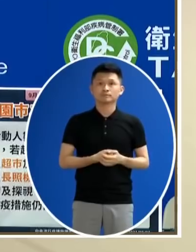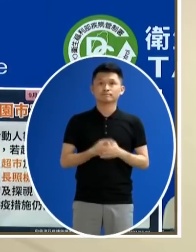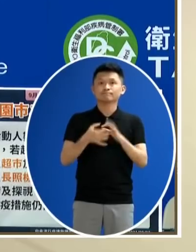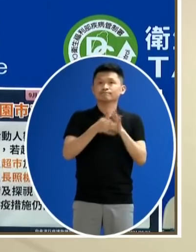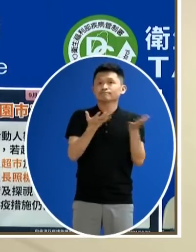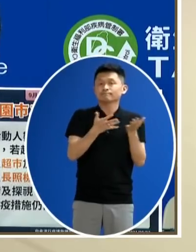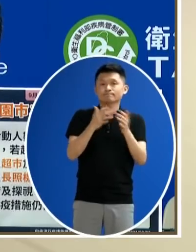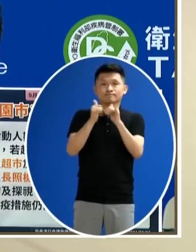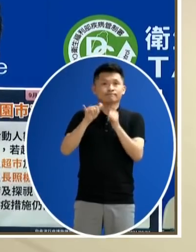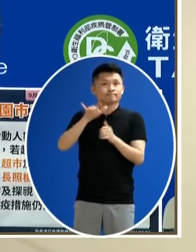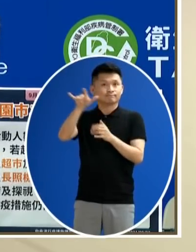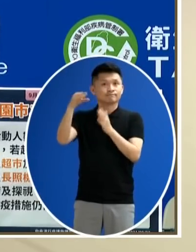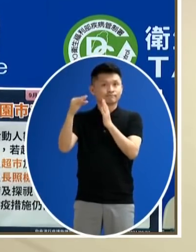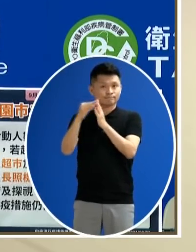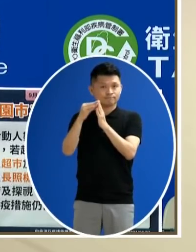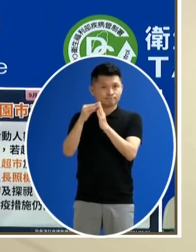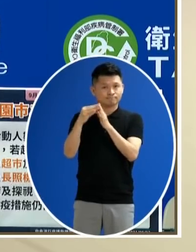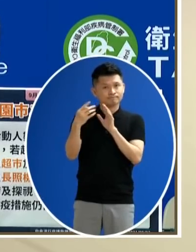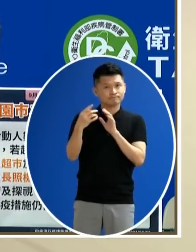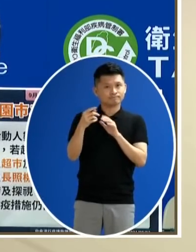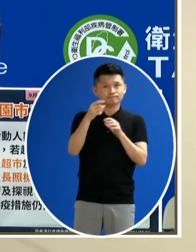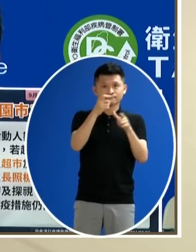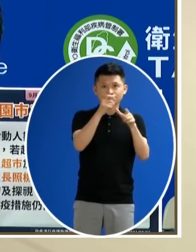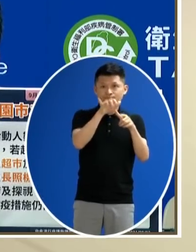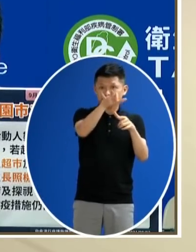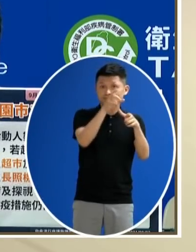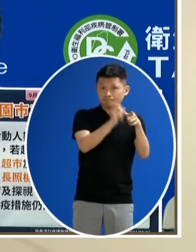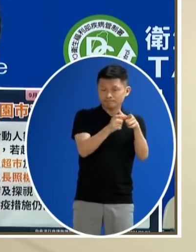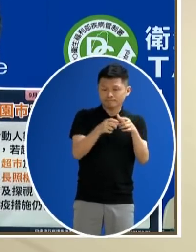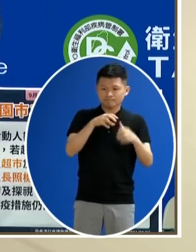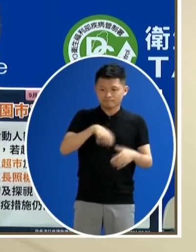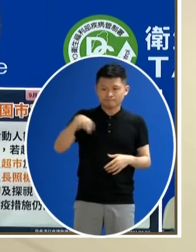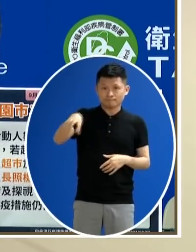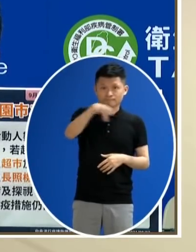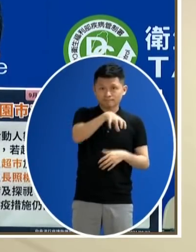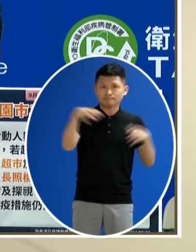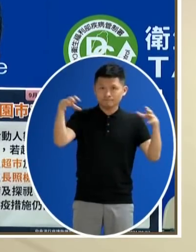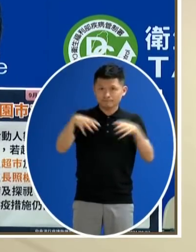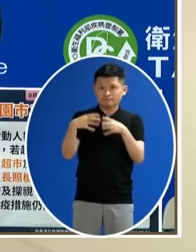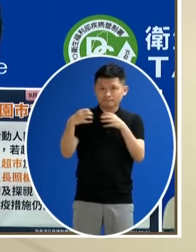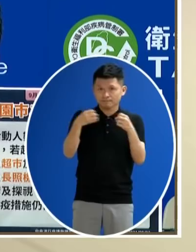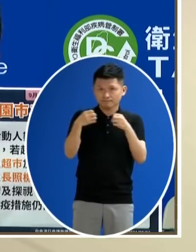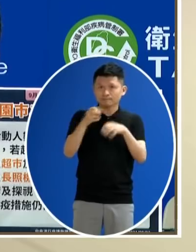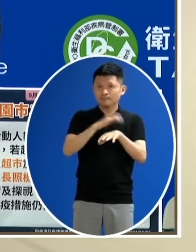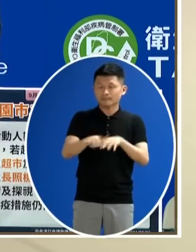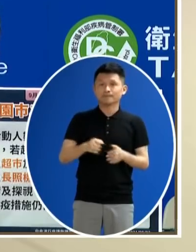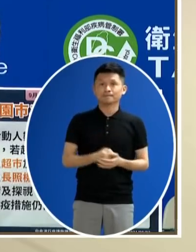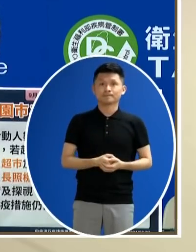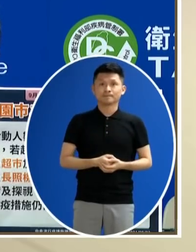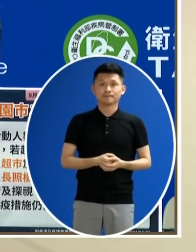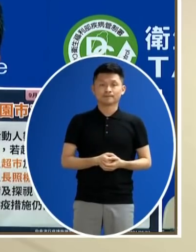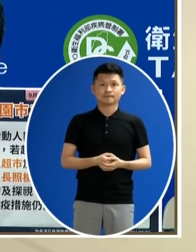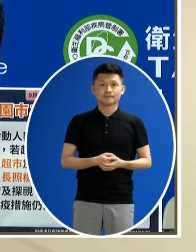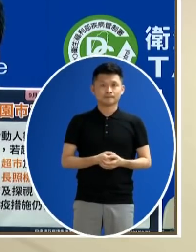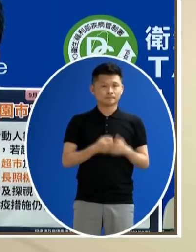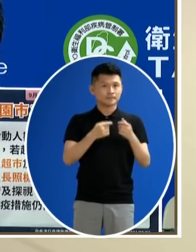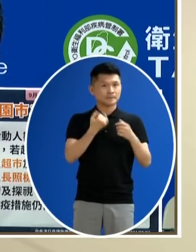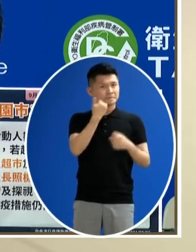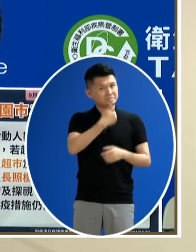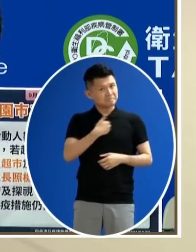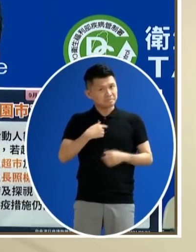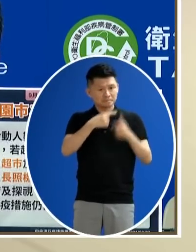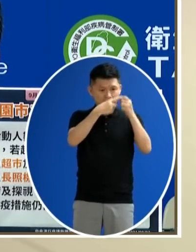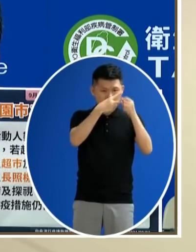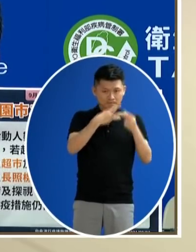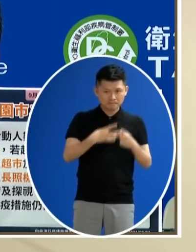会跟民航局来做相关的，跟航空公司一起来讨论这样的一个事情，当然做所有的一个可能性，让他们互